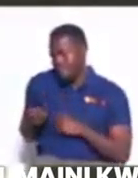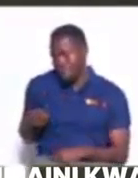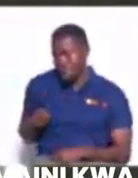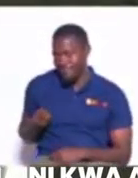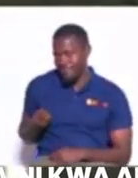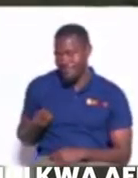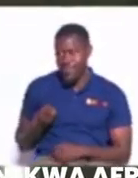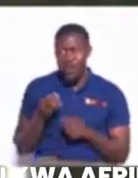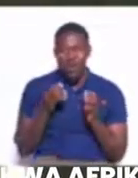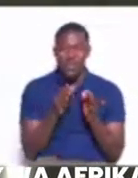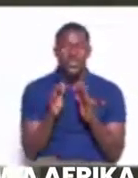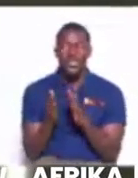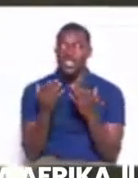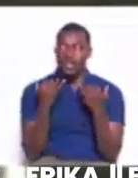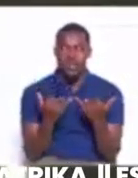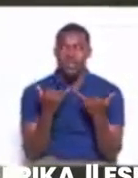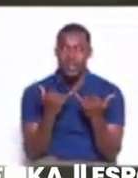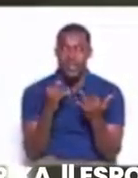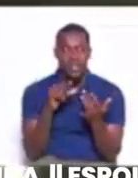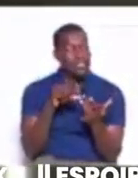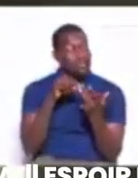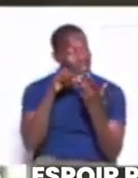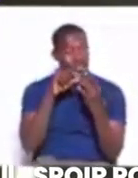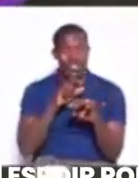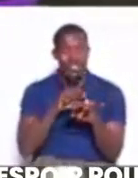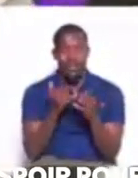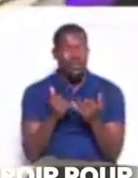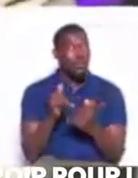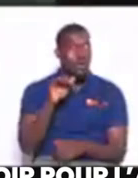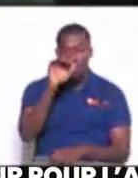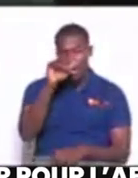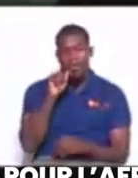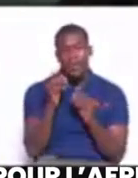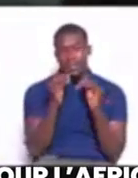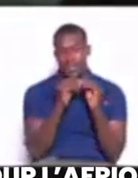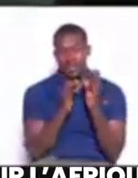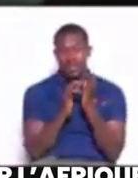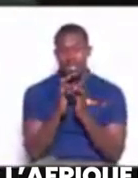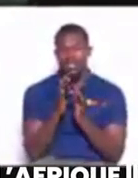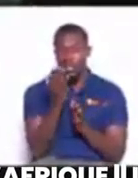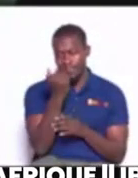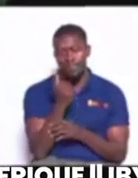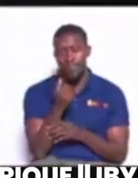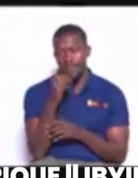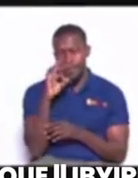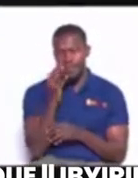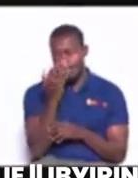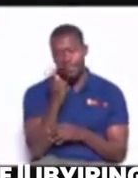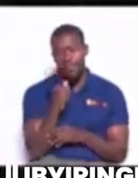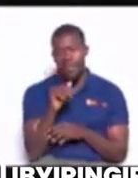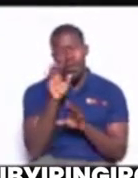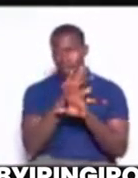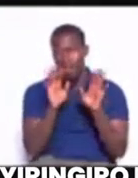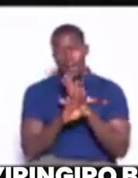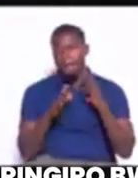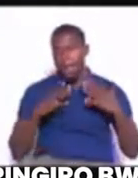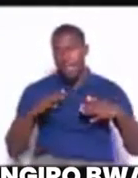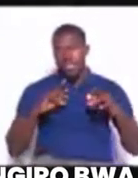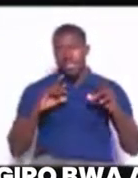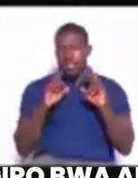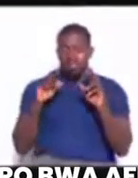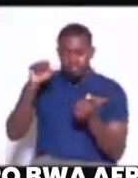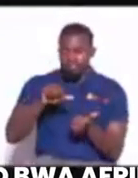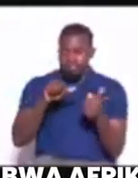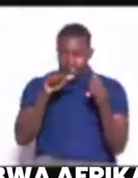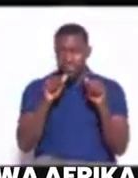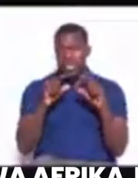nafasi ya pekee sana. Njoo kwa Yesu. Njoo kwa Yesu. Njoo kwa Yesu. wale wote ambao mnakwenda kubatizwa, pokea kadi yako